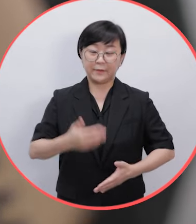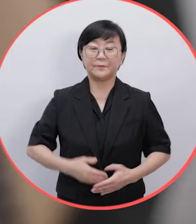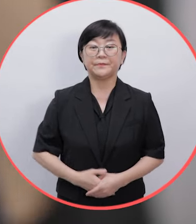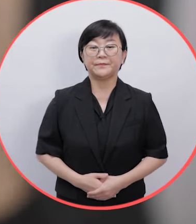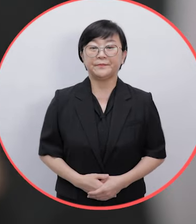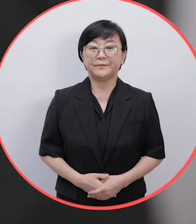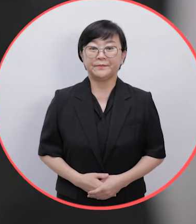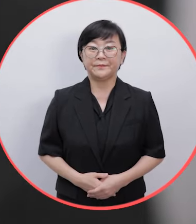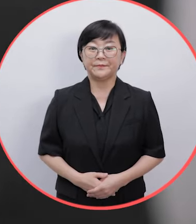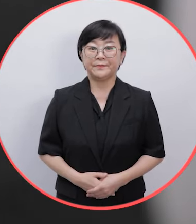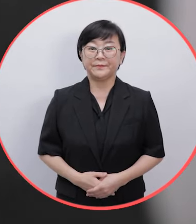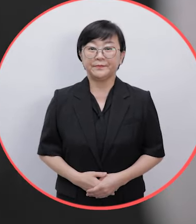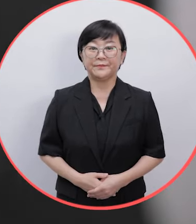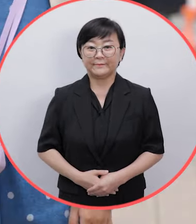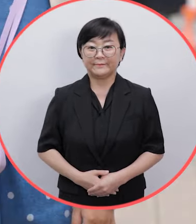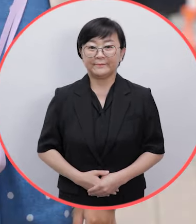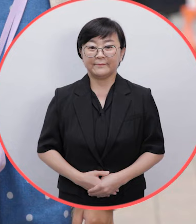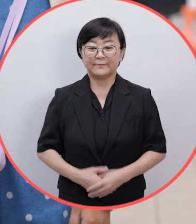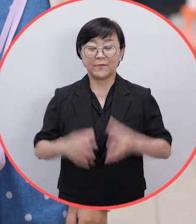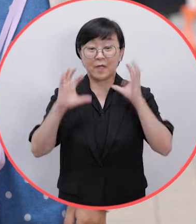역시 가능합니다.